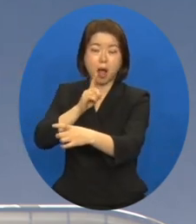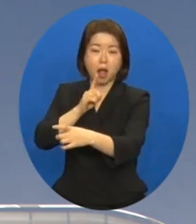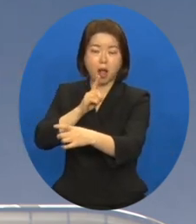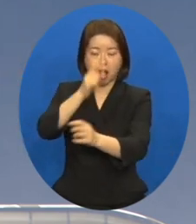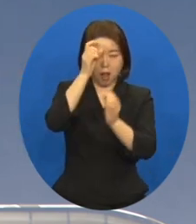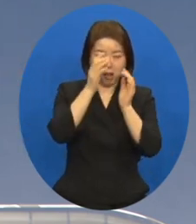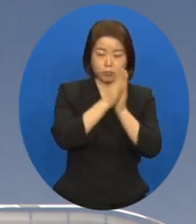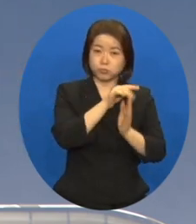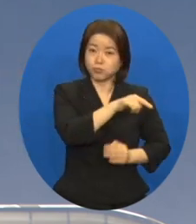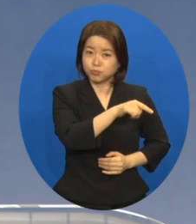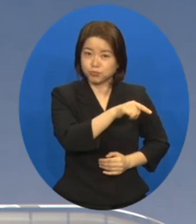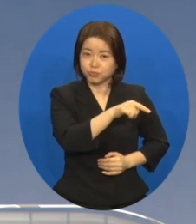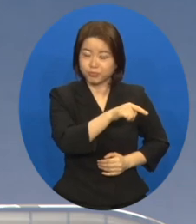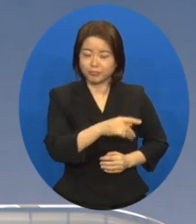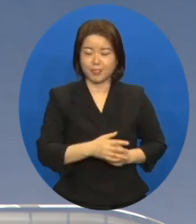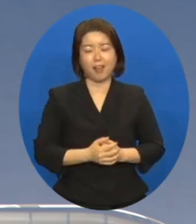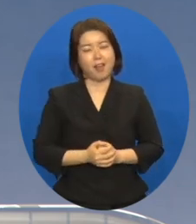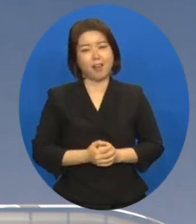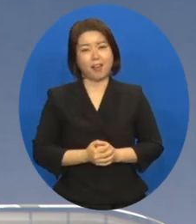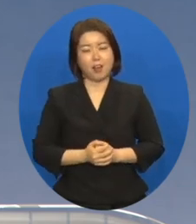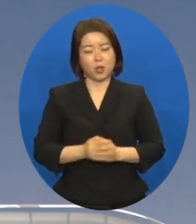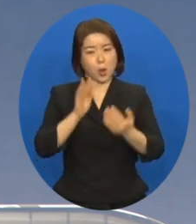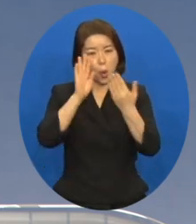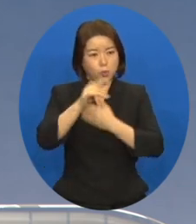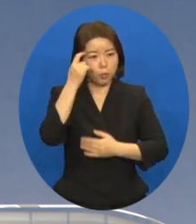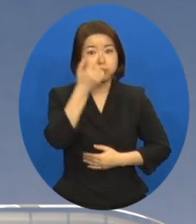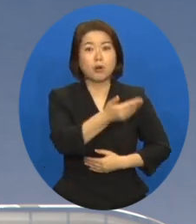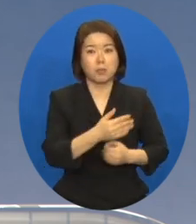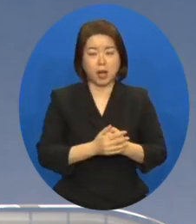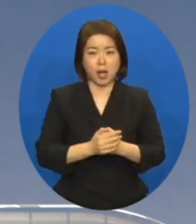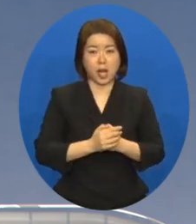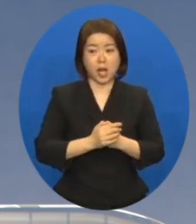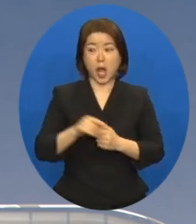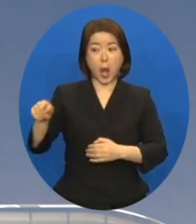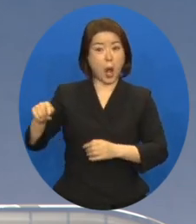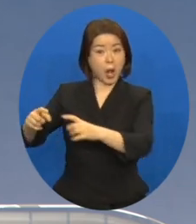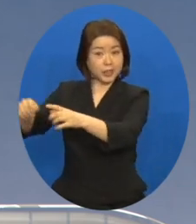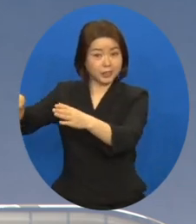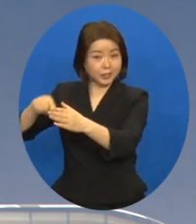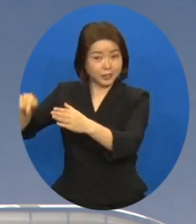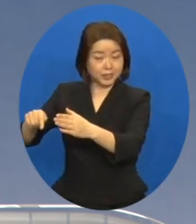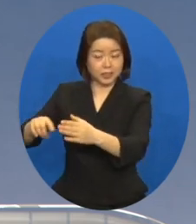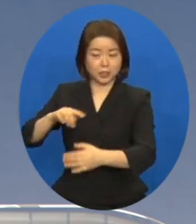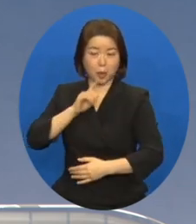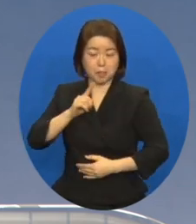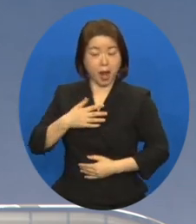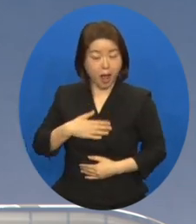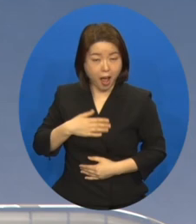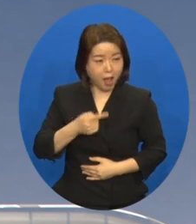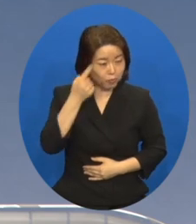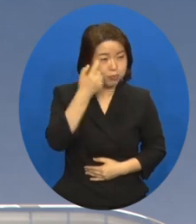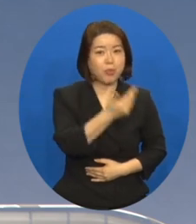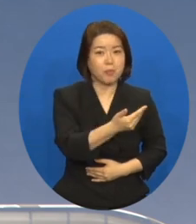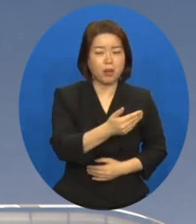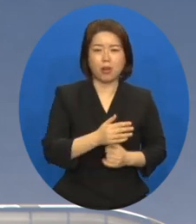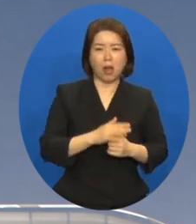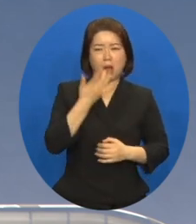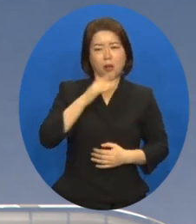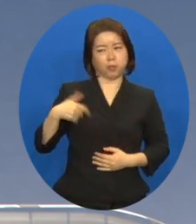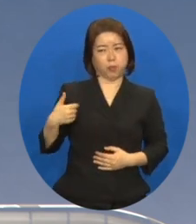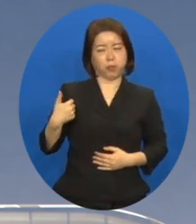기도를 하시더랍니다. 그래서 나중에 물었대요. 그 언어를 아시느냐? 전혀 모르는